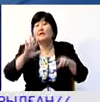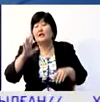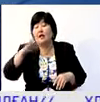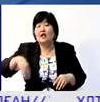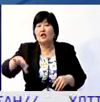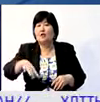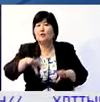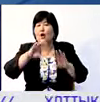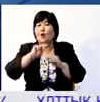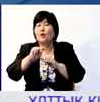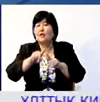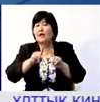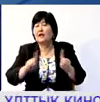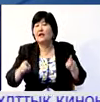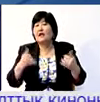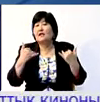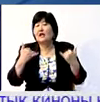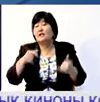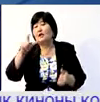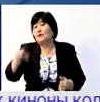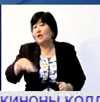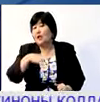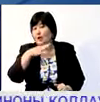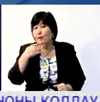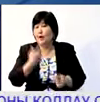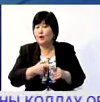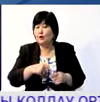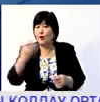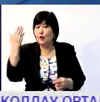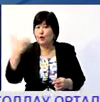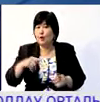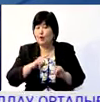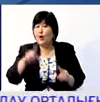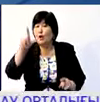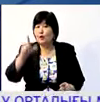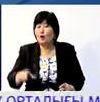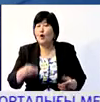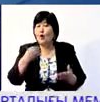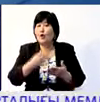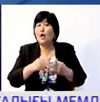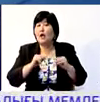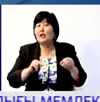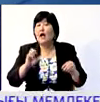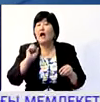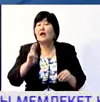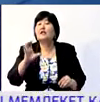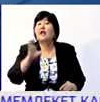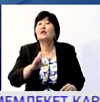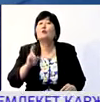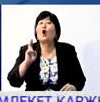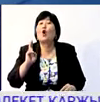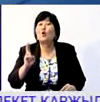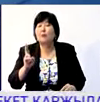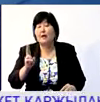ішінде өнегесі талайға шырақ болған жандар жетерлік. Сондай болмысы бөлек тұлғаның бірі ұлағатты ұстаз ақын Сақтапберген